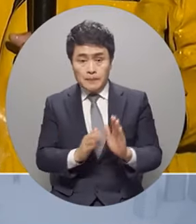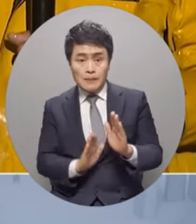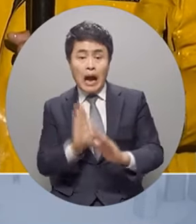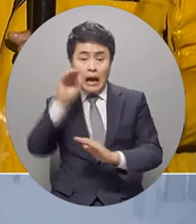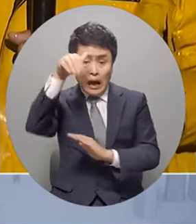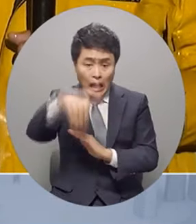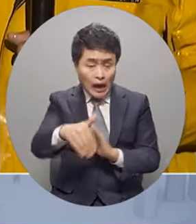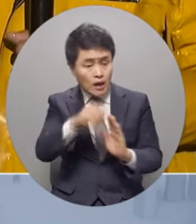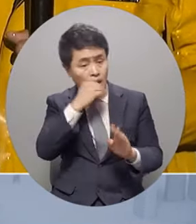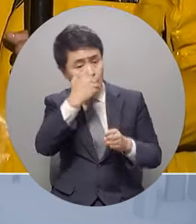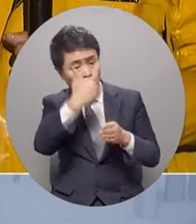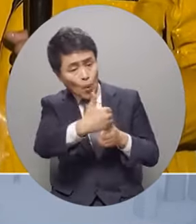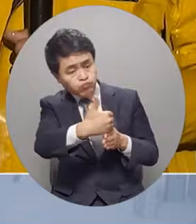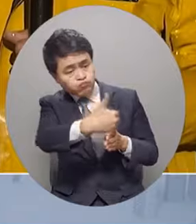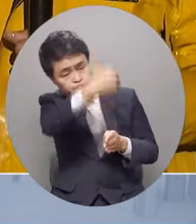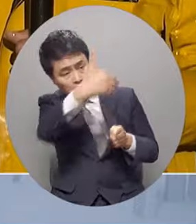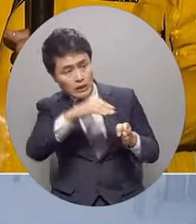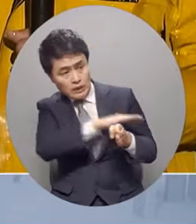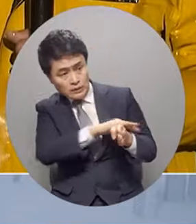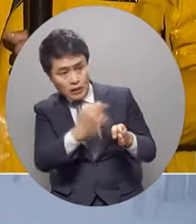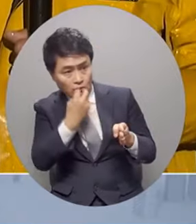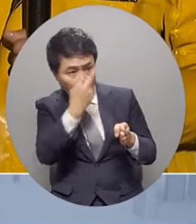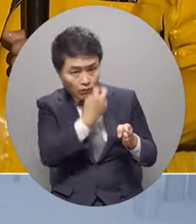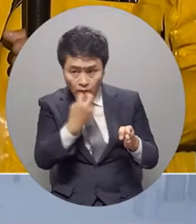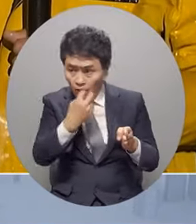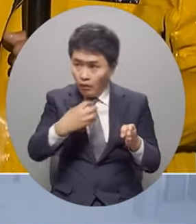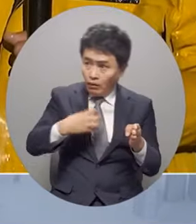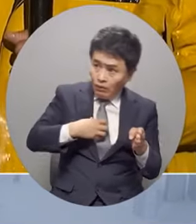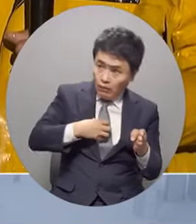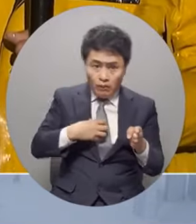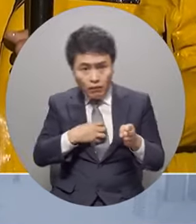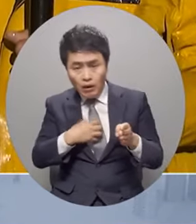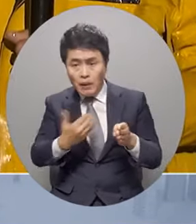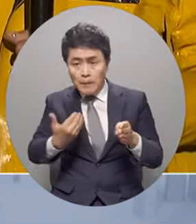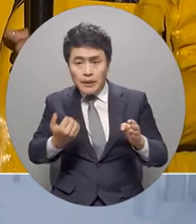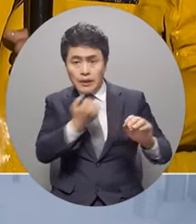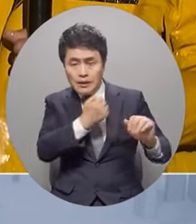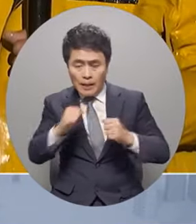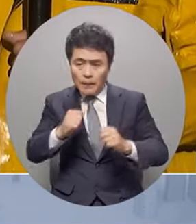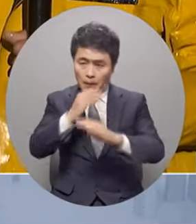축대, 옹벽 등을 잘 살펴 위험 상황에 대비해 미리 대피하고